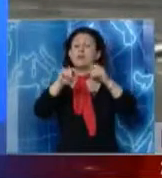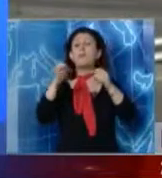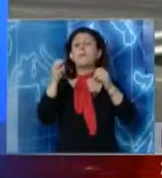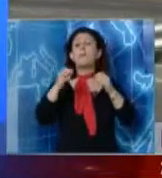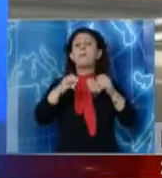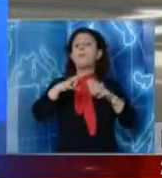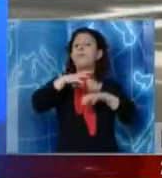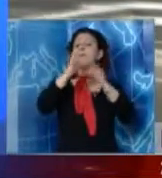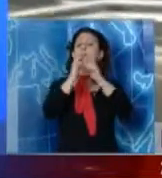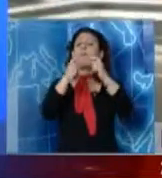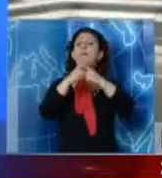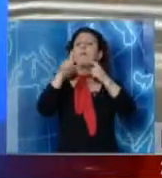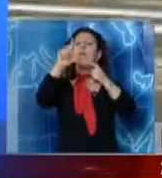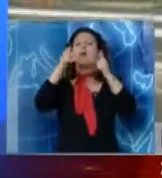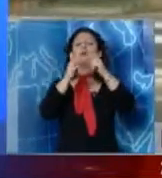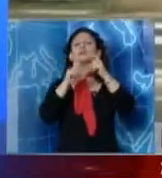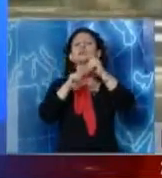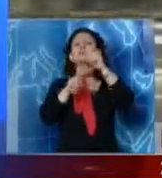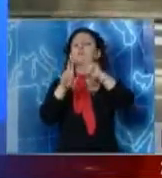var. Ulaşımla ilgili